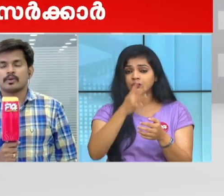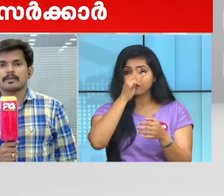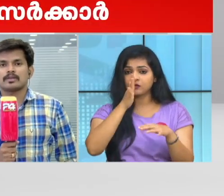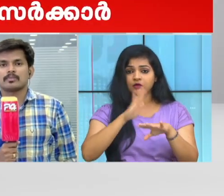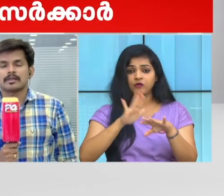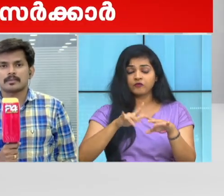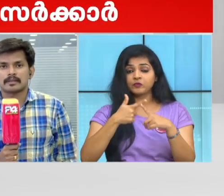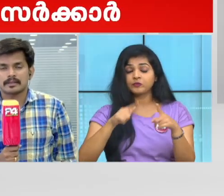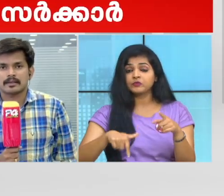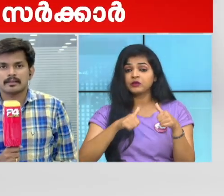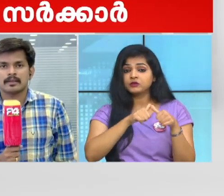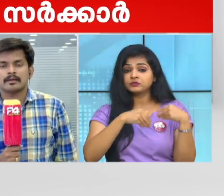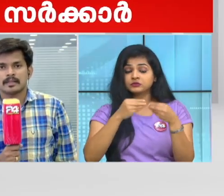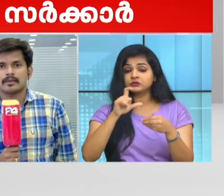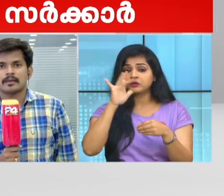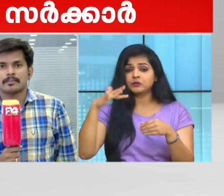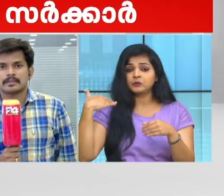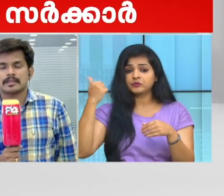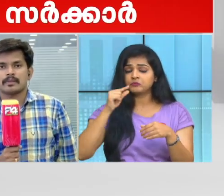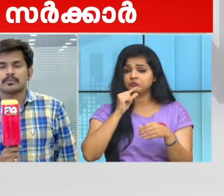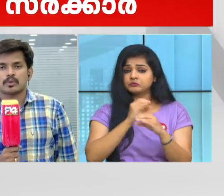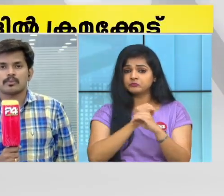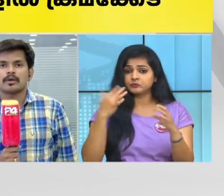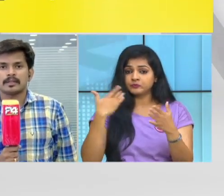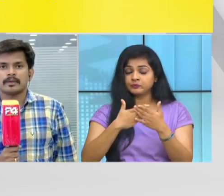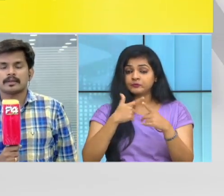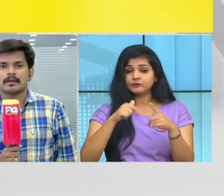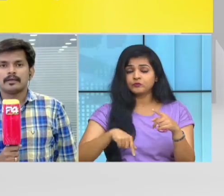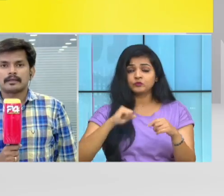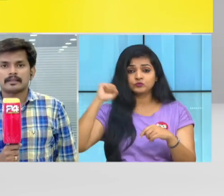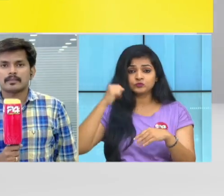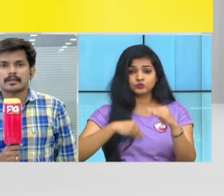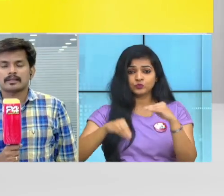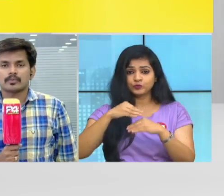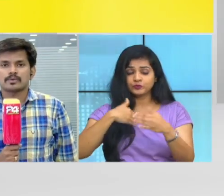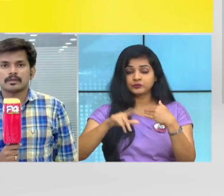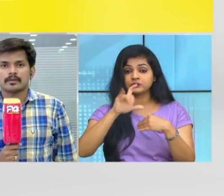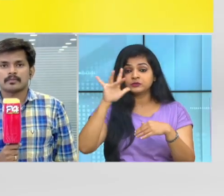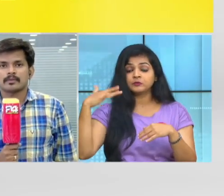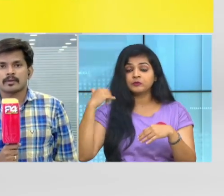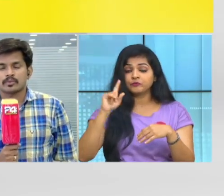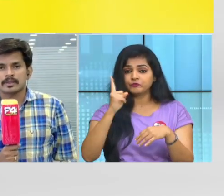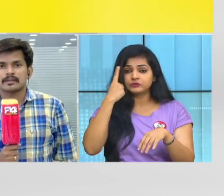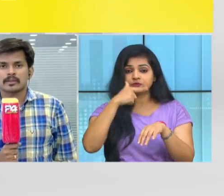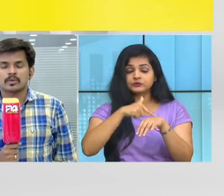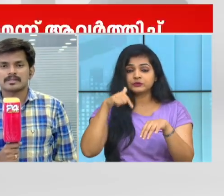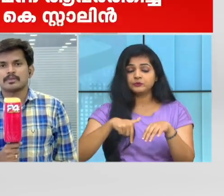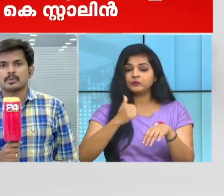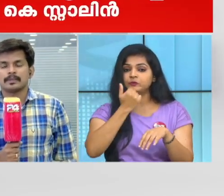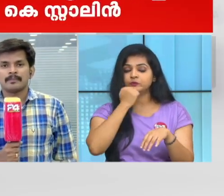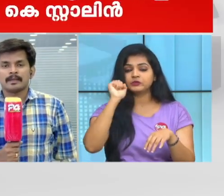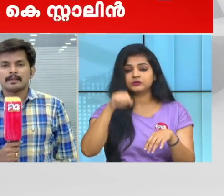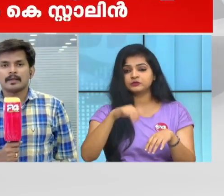ഒരു പ്രതികരണം കേന്ദ്രമന്ത്രി തയ്യാറായില്ല. ഇതാദ്യമായാണ്, ഈ പ്രതിഷേധമെല്ലാം തുടരുമ്പോൾ ആദ്യമായിട്ടാണ് കേന്ദ്രമന്ത്രി ഇത്തരമൊരു കുറ്റകൃത്യം നടന്നിട്ടുണ്ടെന്ന്